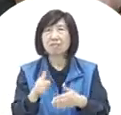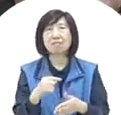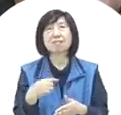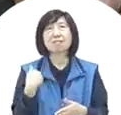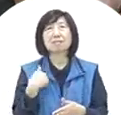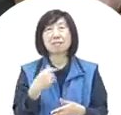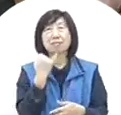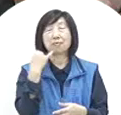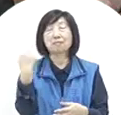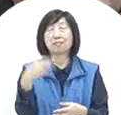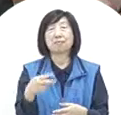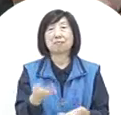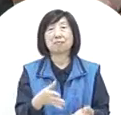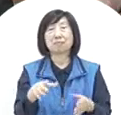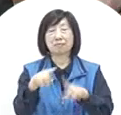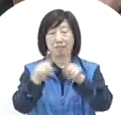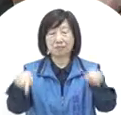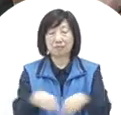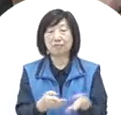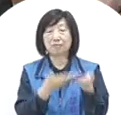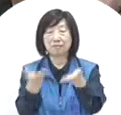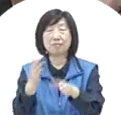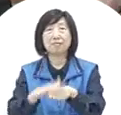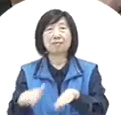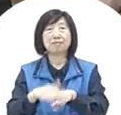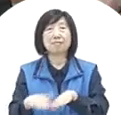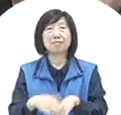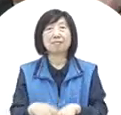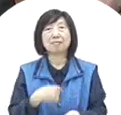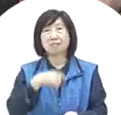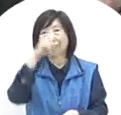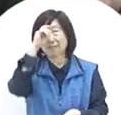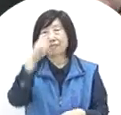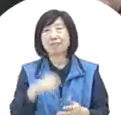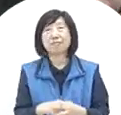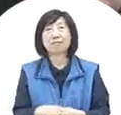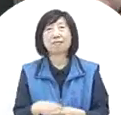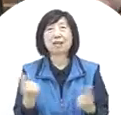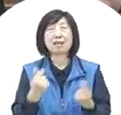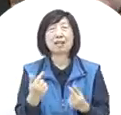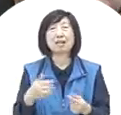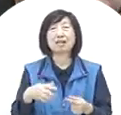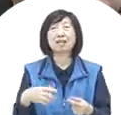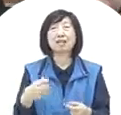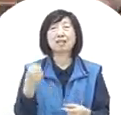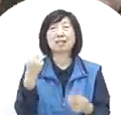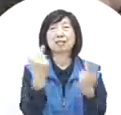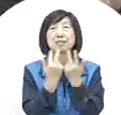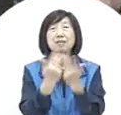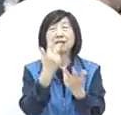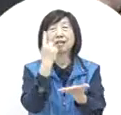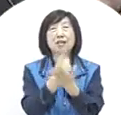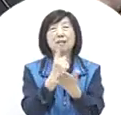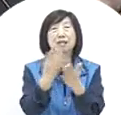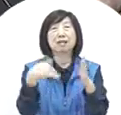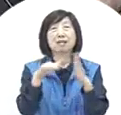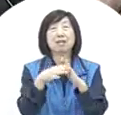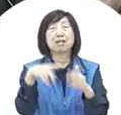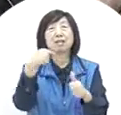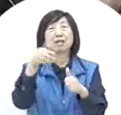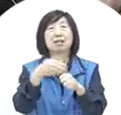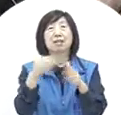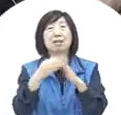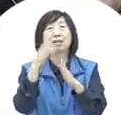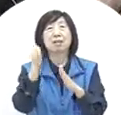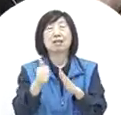可以答复。 太棒了，乃瑜就是希望可以有这个像是我们新北市的各级学校，所以要请教育局张